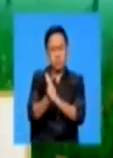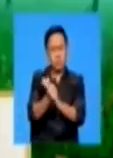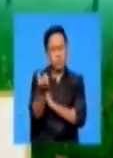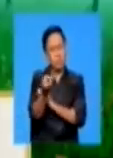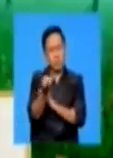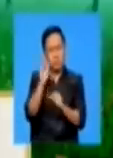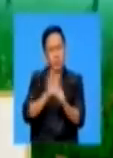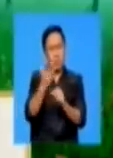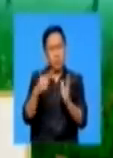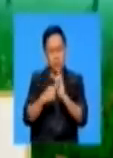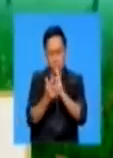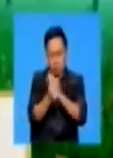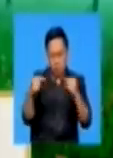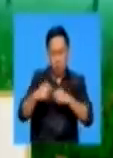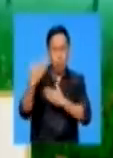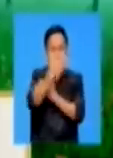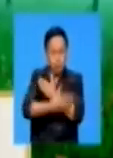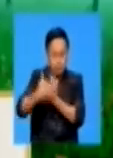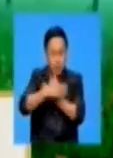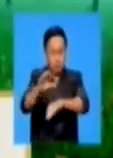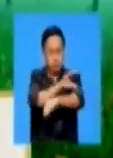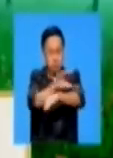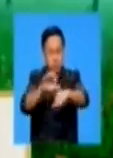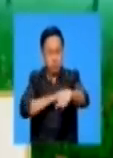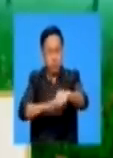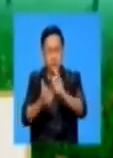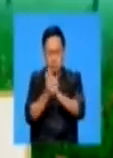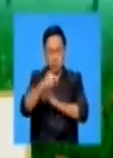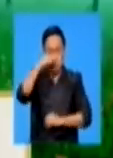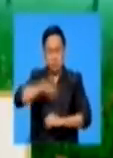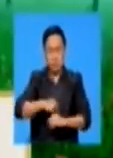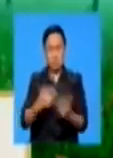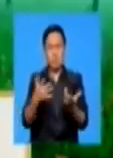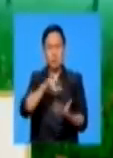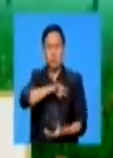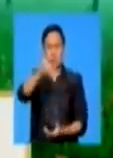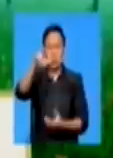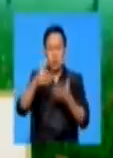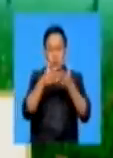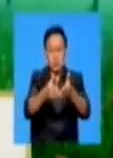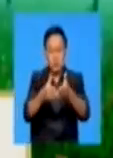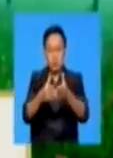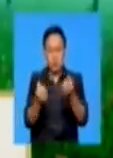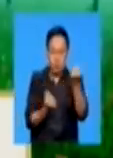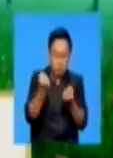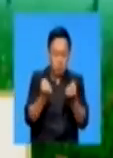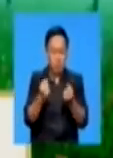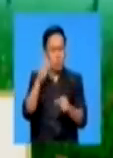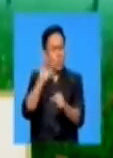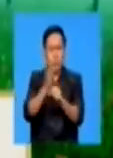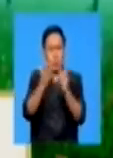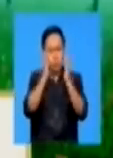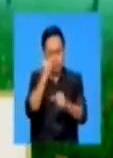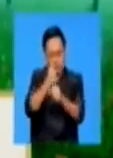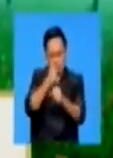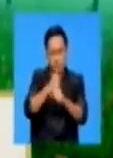เกี่ยวกับเรื่องรถไฟฟ้าการขนส่งนะทางบกทางเรือทางอากาศช่างซ่อมเครื่องบินเราเนี่ยเป็นเรื่องที่เรากำลังขาดอยู่